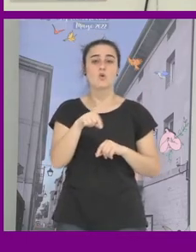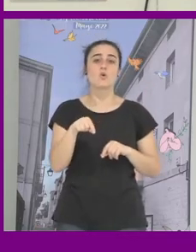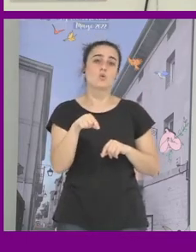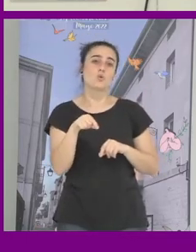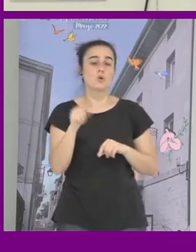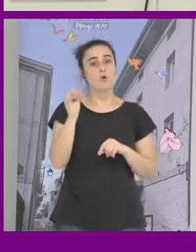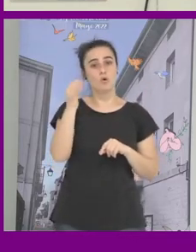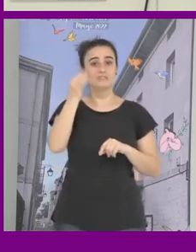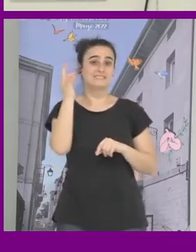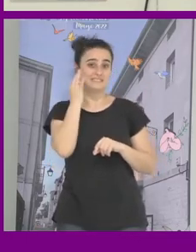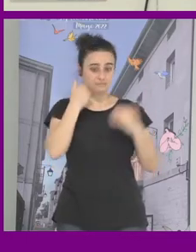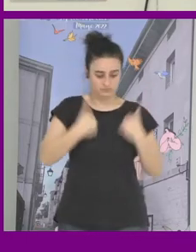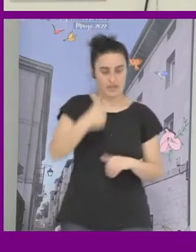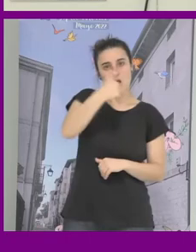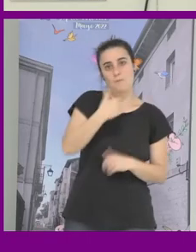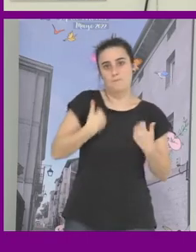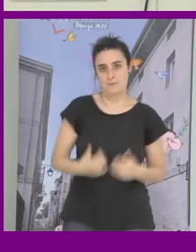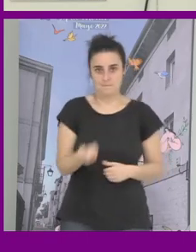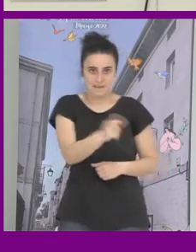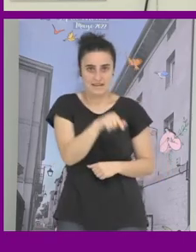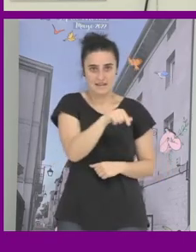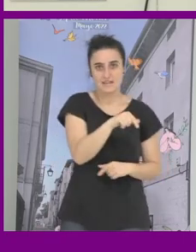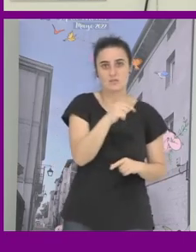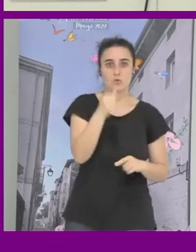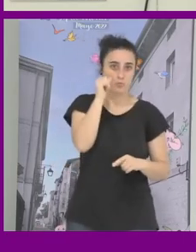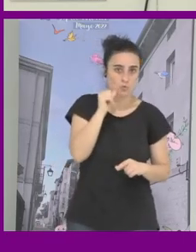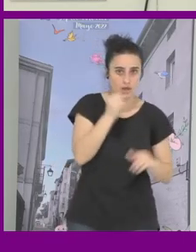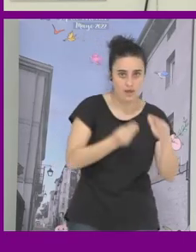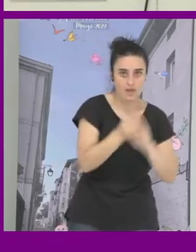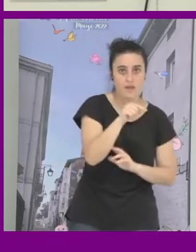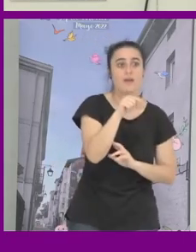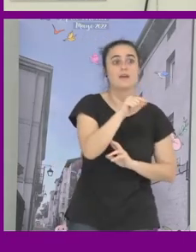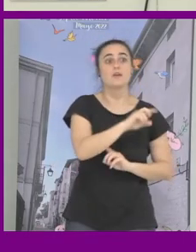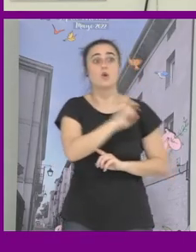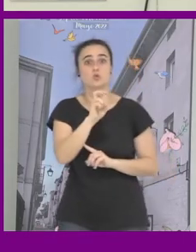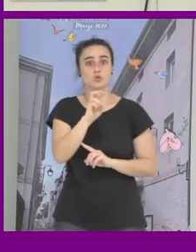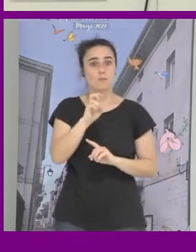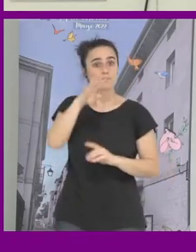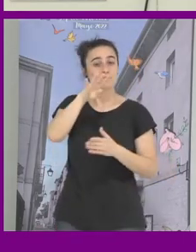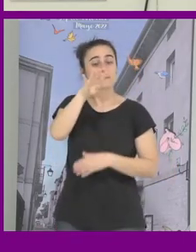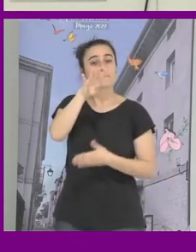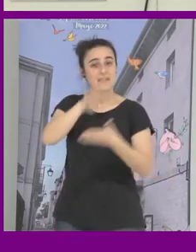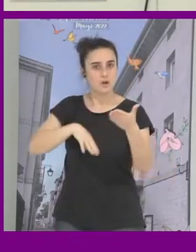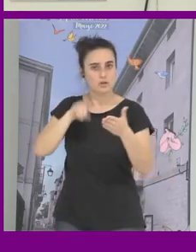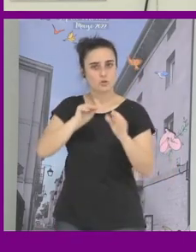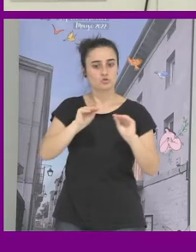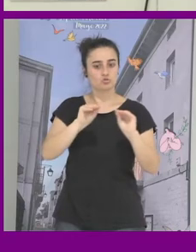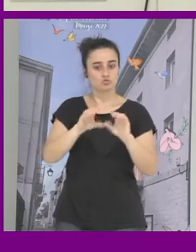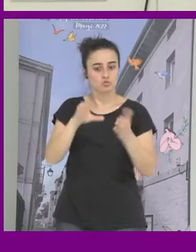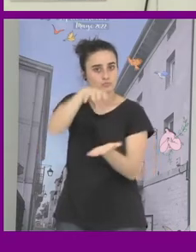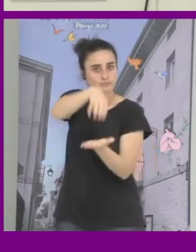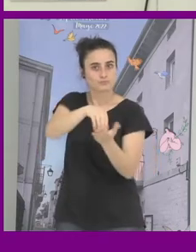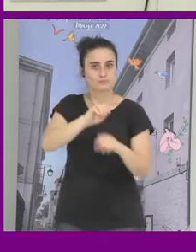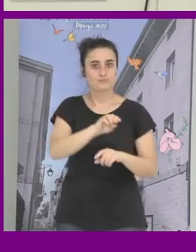eta beste bat hurbilagokoa da Bartzelonako LGTBI zentroan zabaldu berri den erakusketa bat,